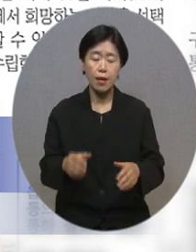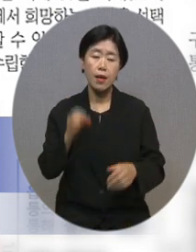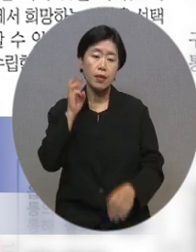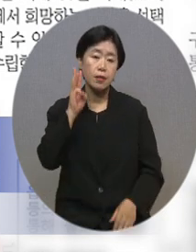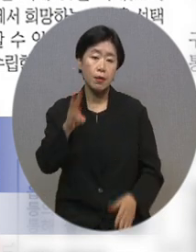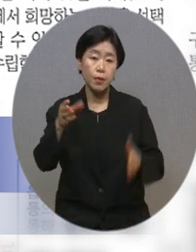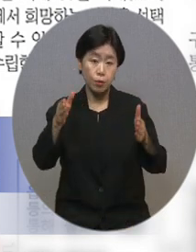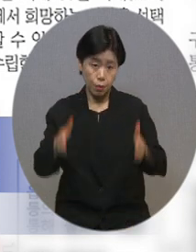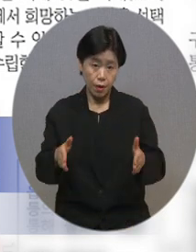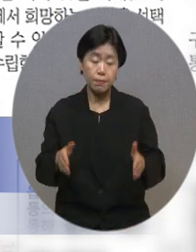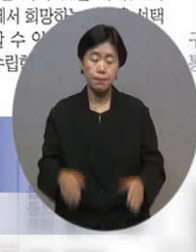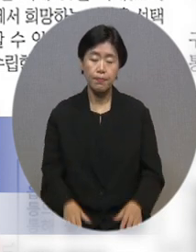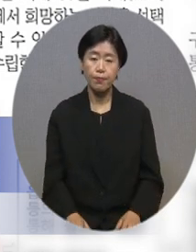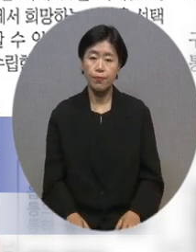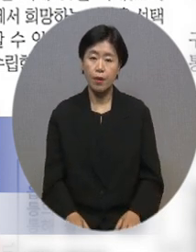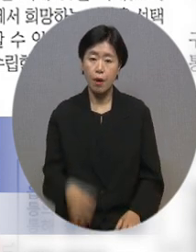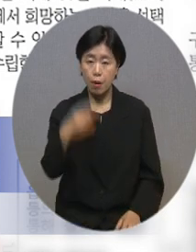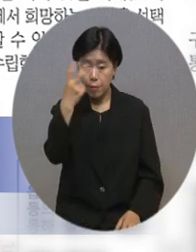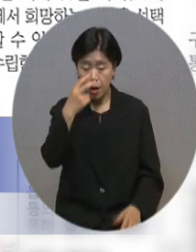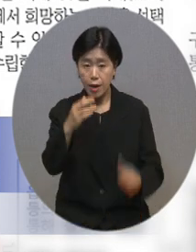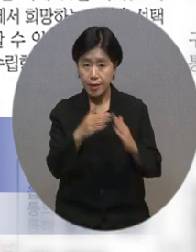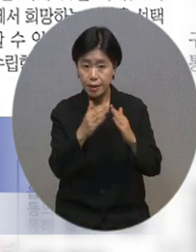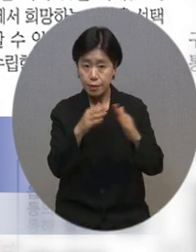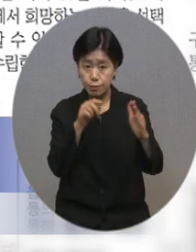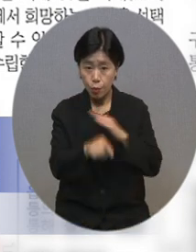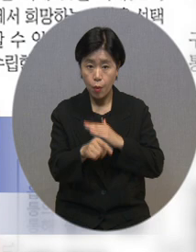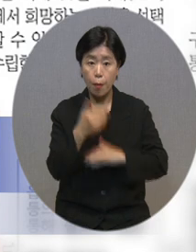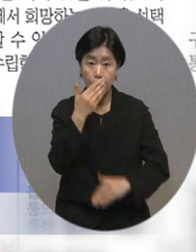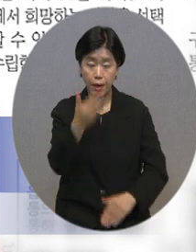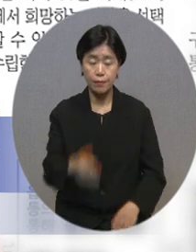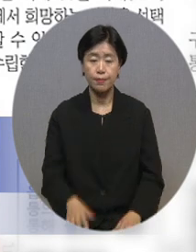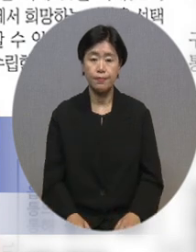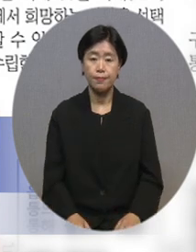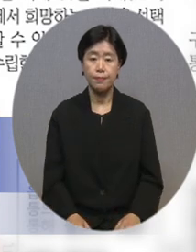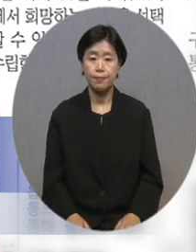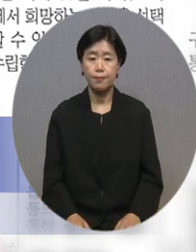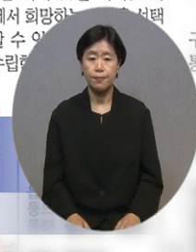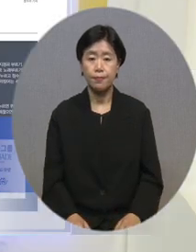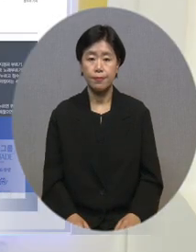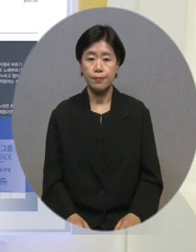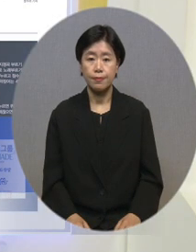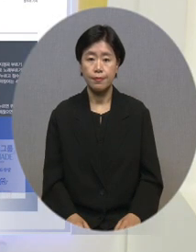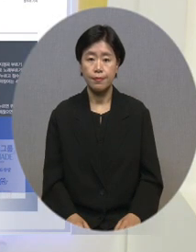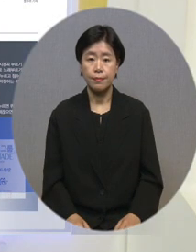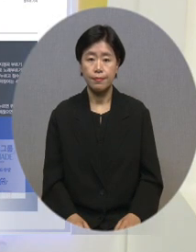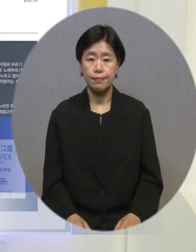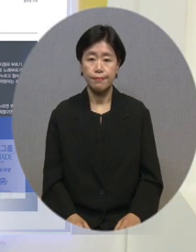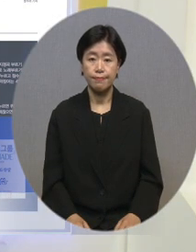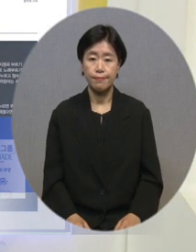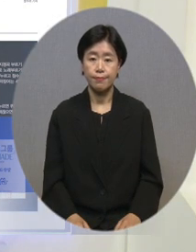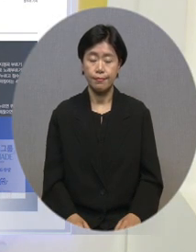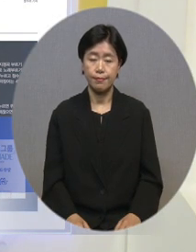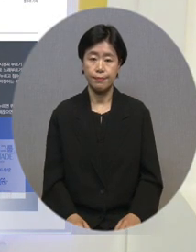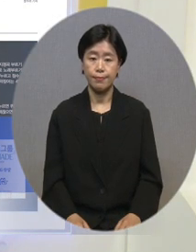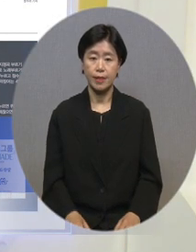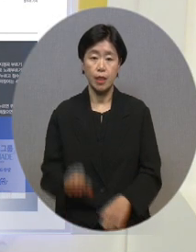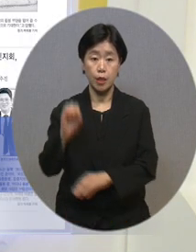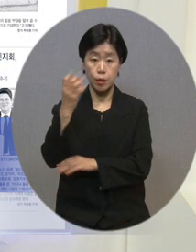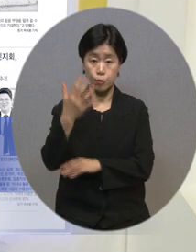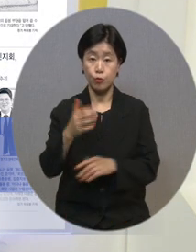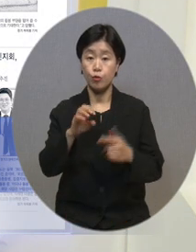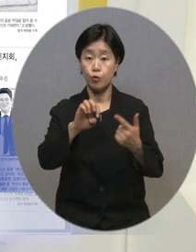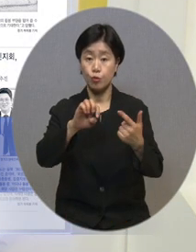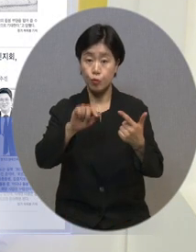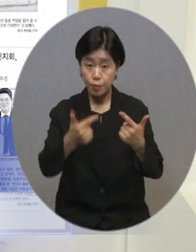방문돌봄 가사 이동 지원 서비스를 이용할 수 있습니다 다음은 장애 신문